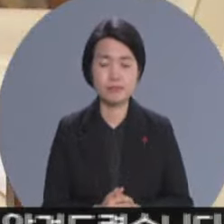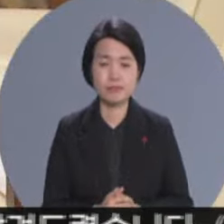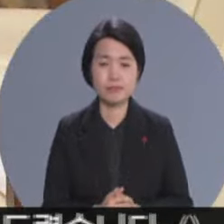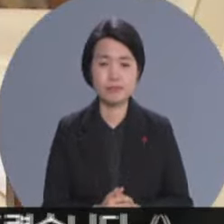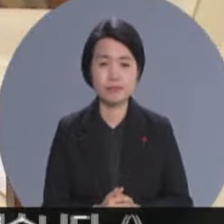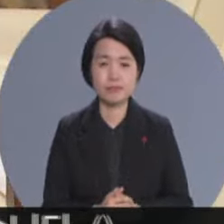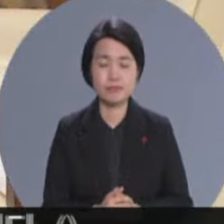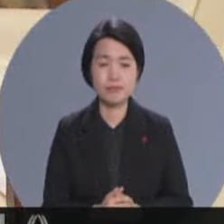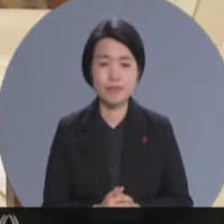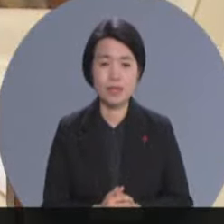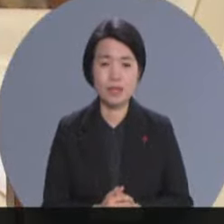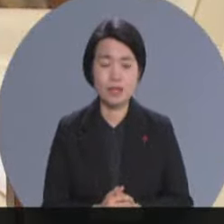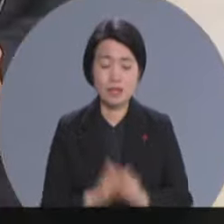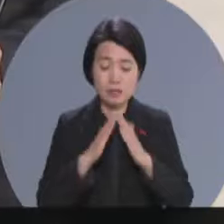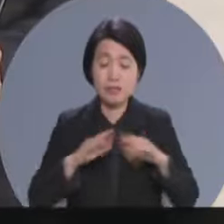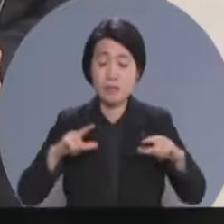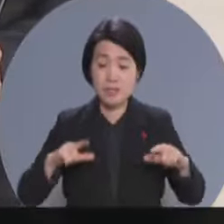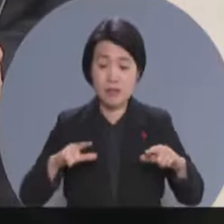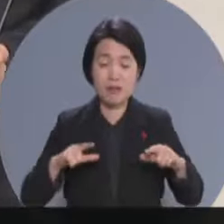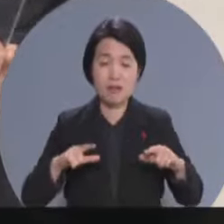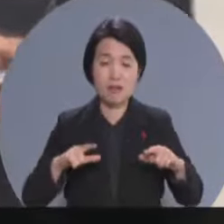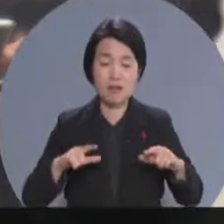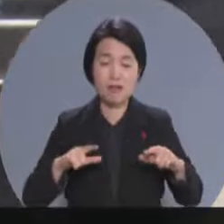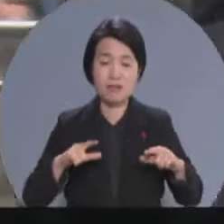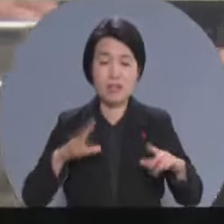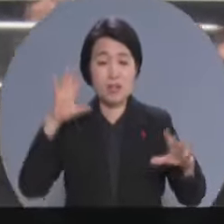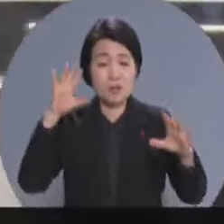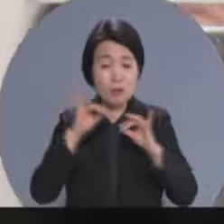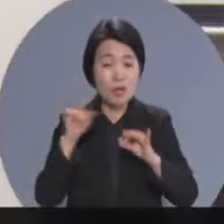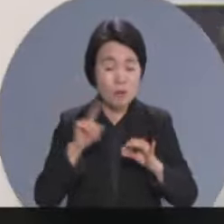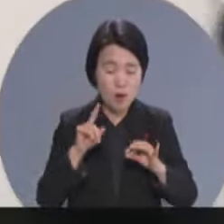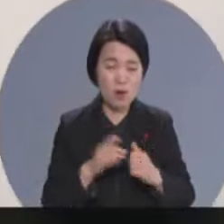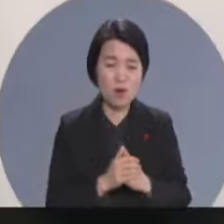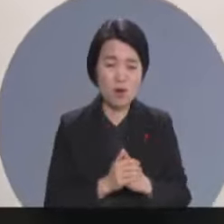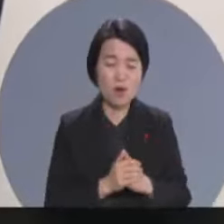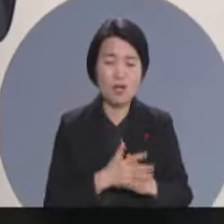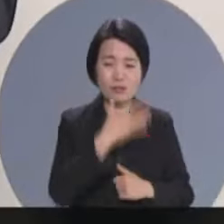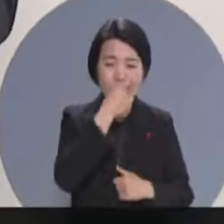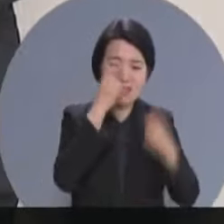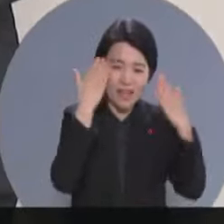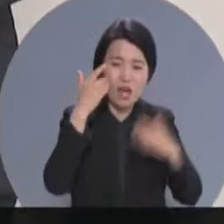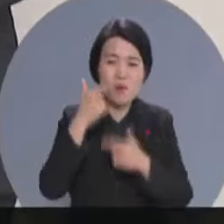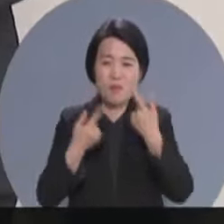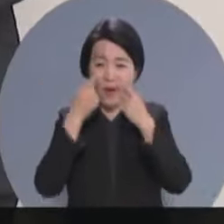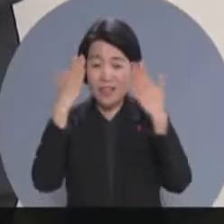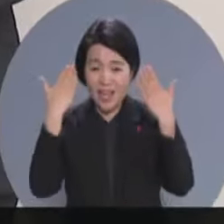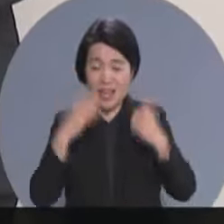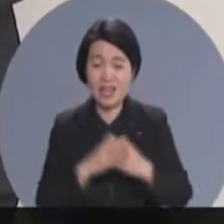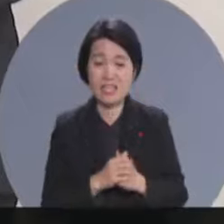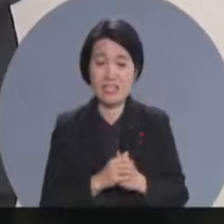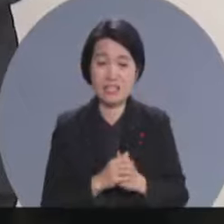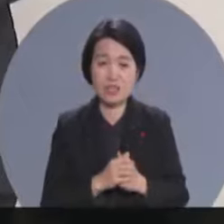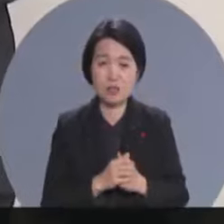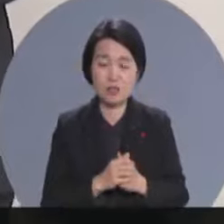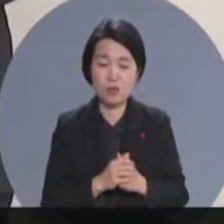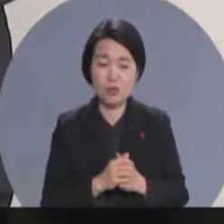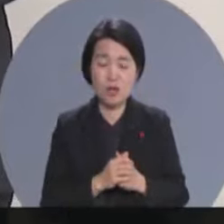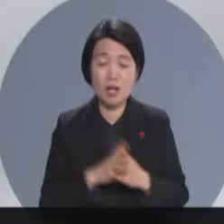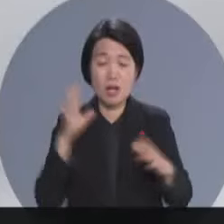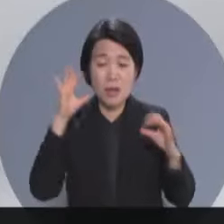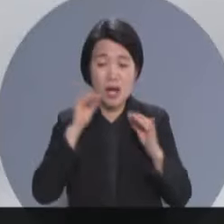순천대와 목포대학교 최근 전남의대 공동 유치에 정격 합의했습니다 후속 세부 마련해도 본격 착수할